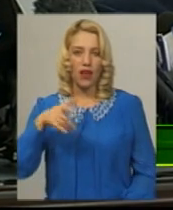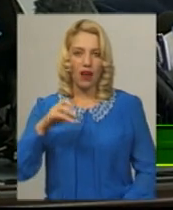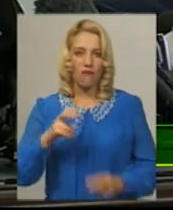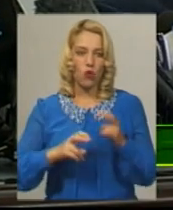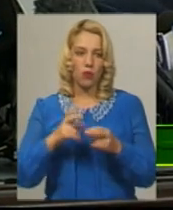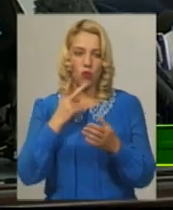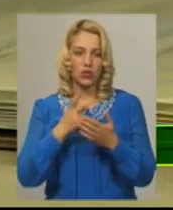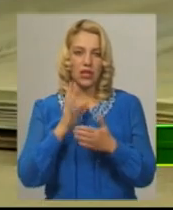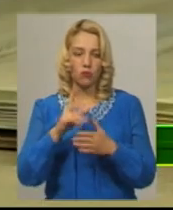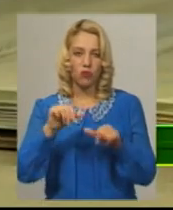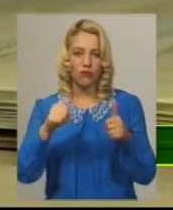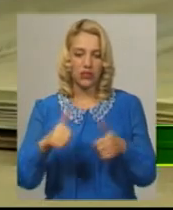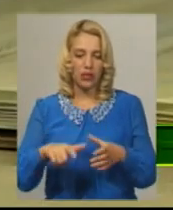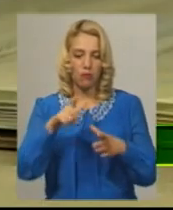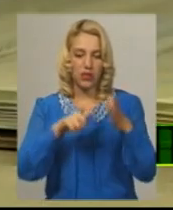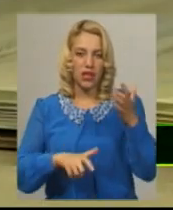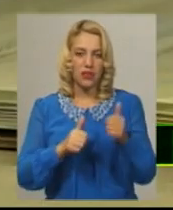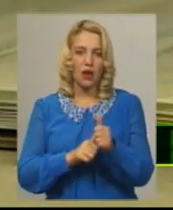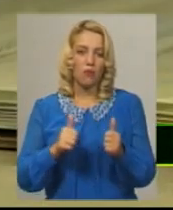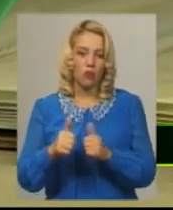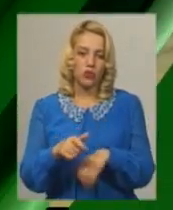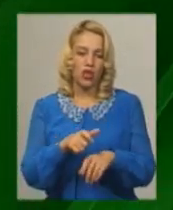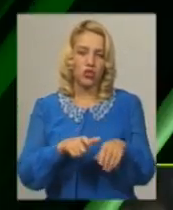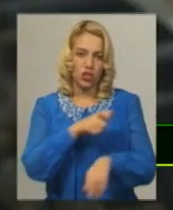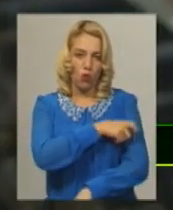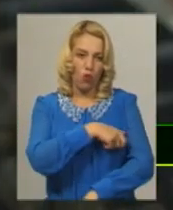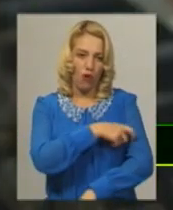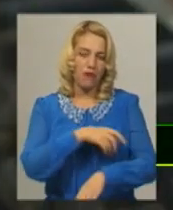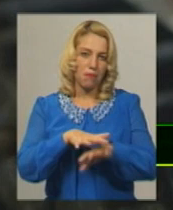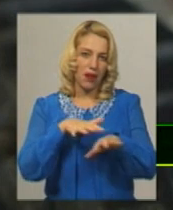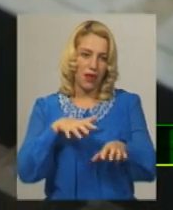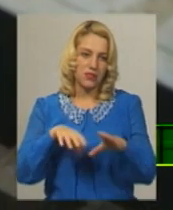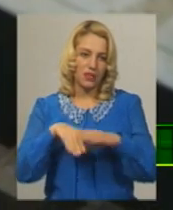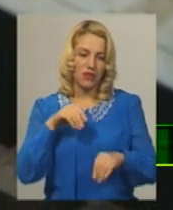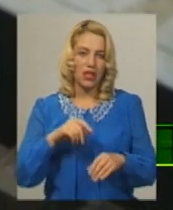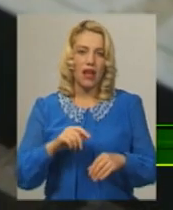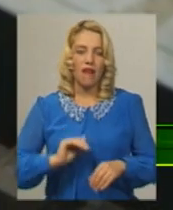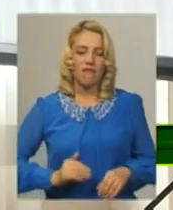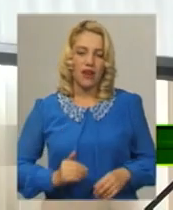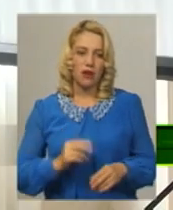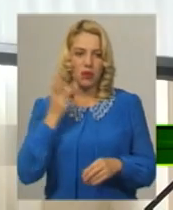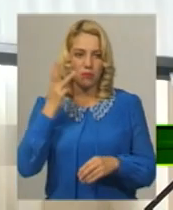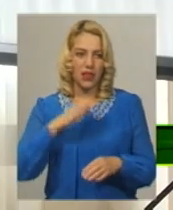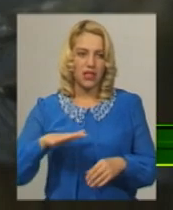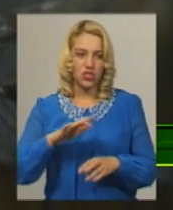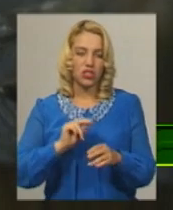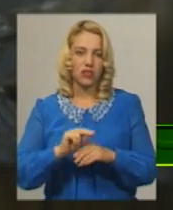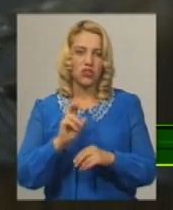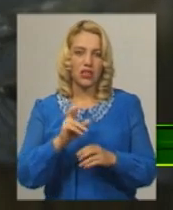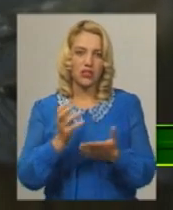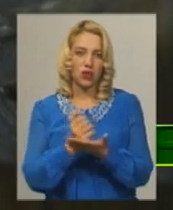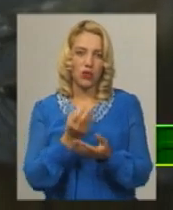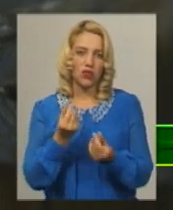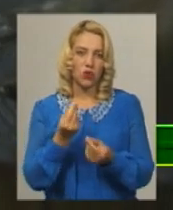як виглядатимуть бюлетені на позачергових парламентських виборах. Фермерів з Хмельниччини навчали, як заробляти гроші на